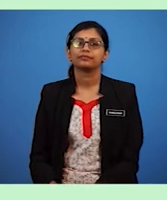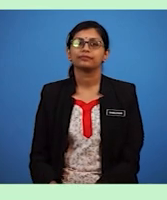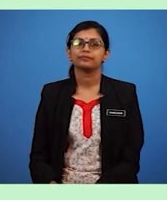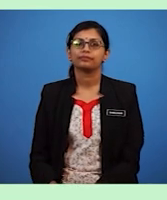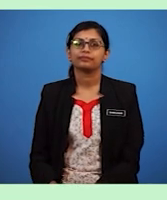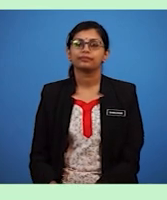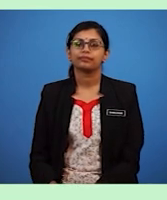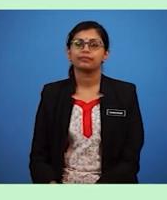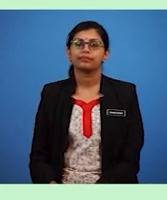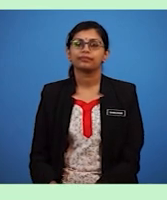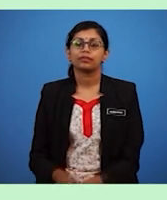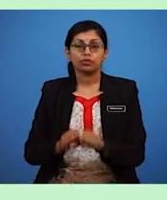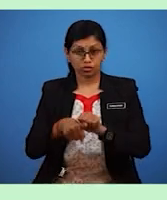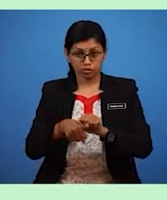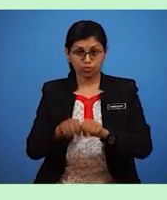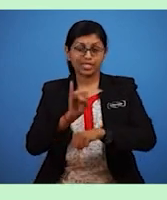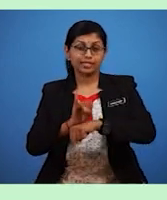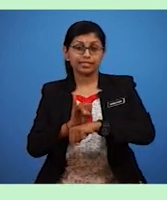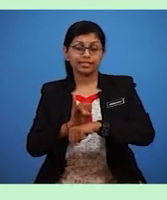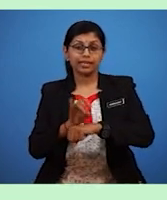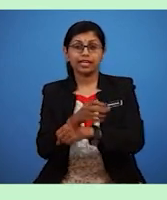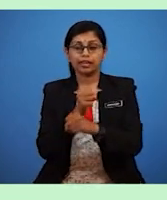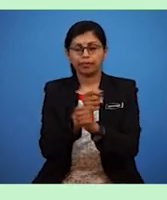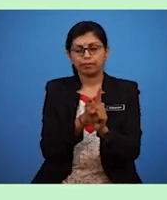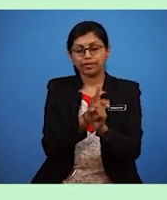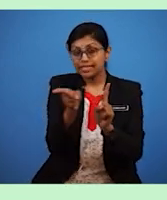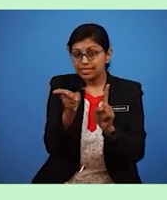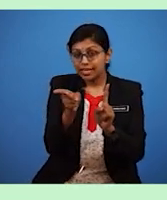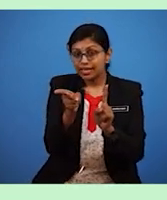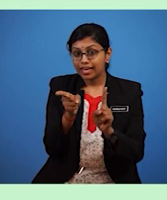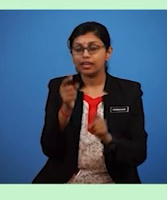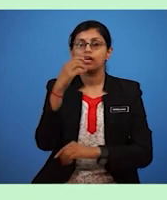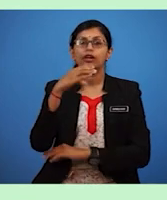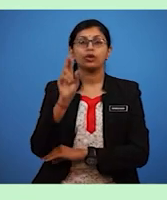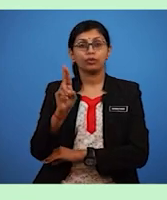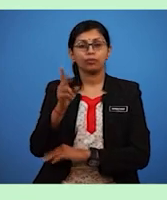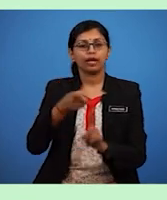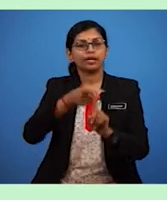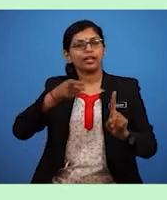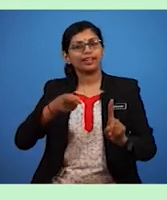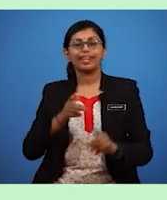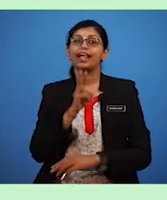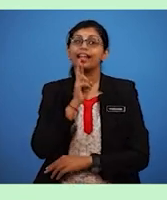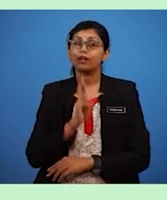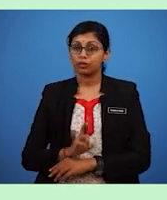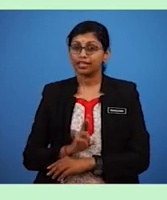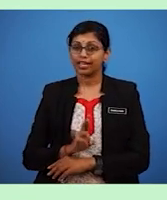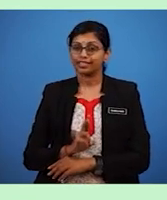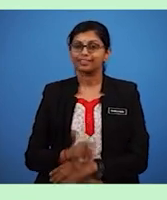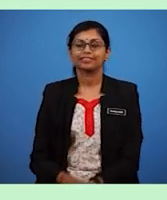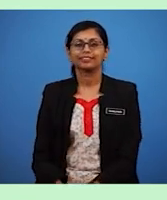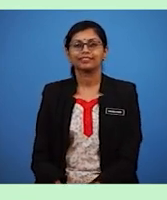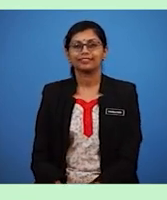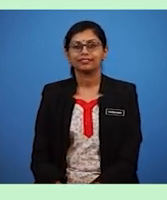Oleh itu, zinc dapat menyesarkan kuprum dari larutan kuprum 2